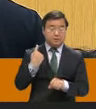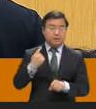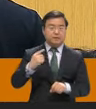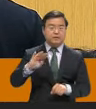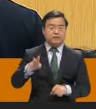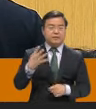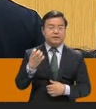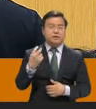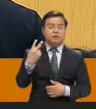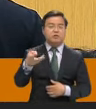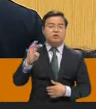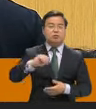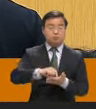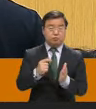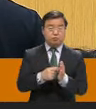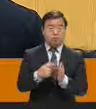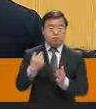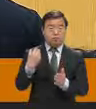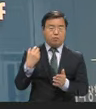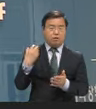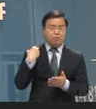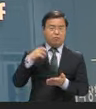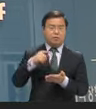달했습니다. 이동현 기자입니다.